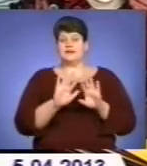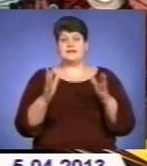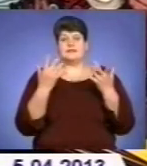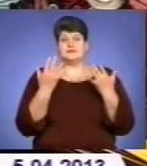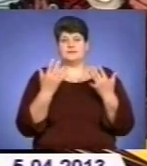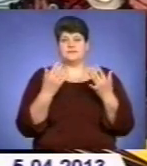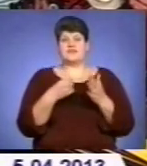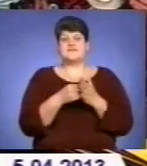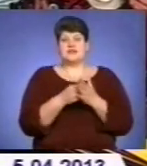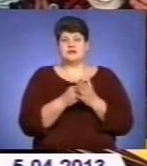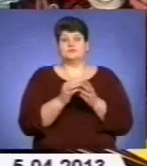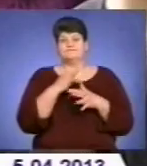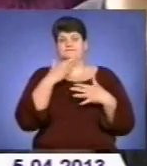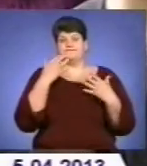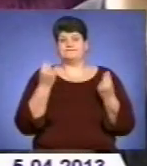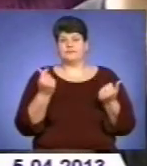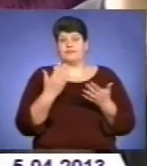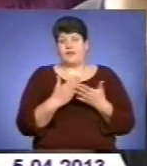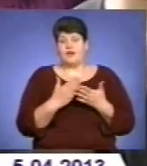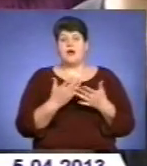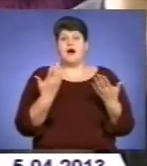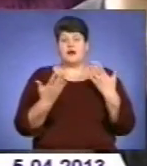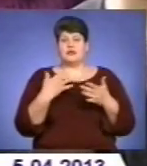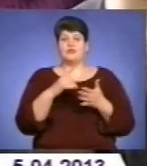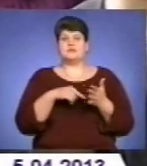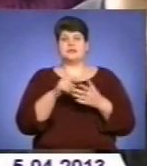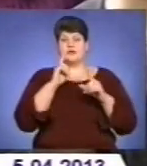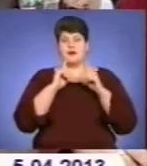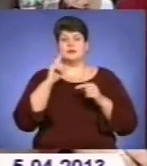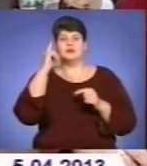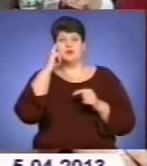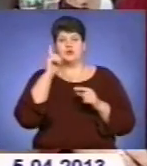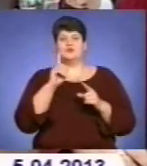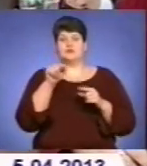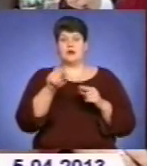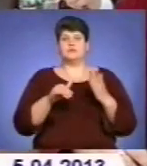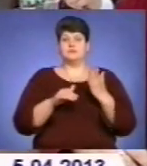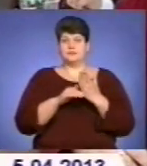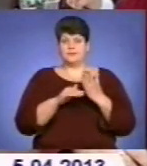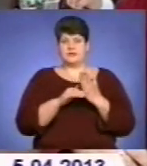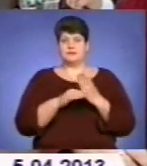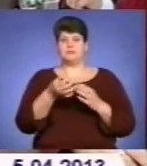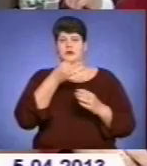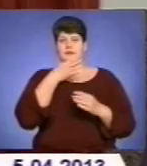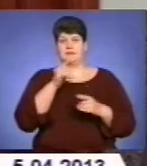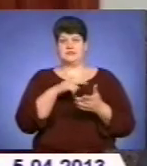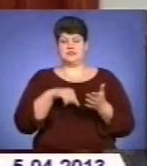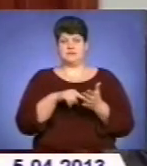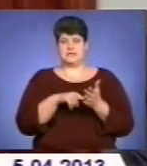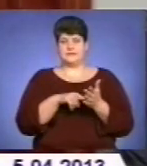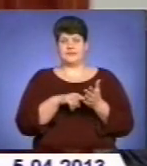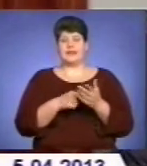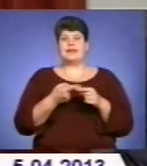фінансово наповнена, як би хотілося, але у міській раді сподіваються, що саме вона сприятиме привабливості міста. На